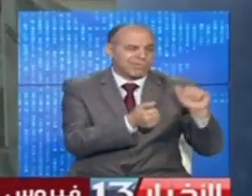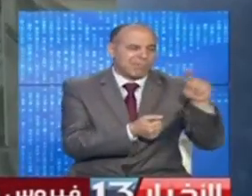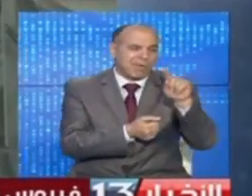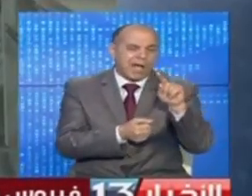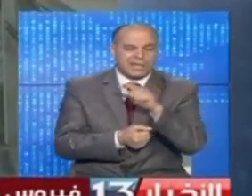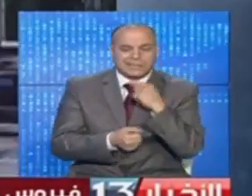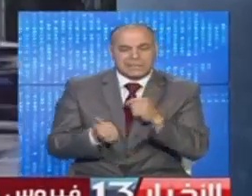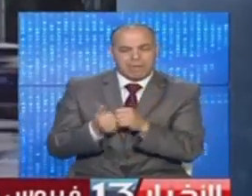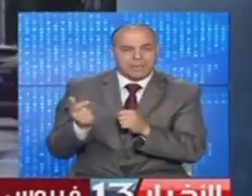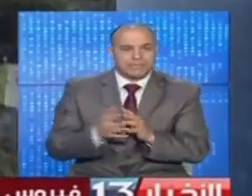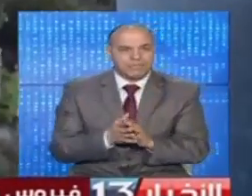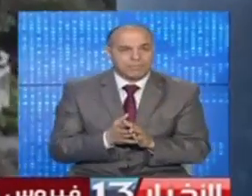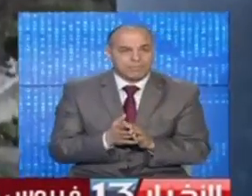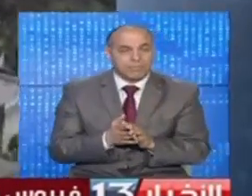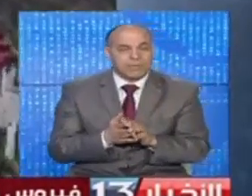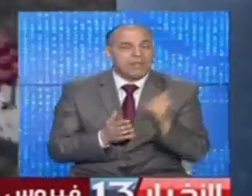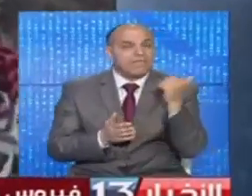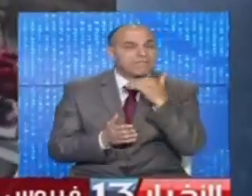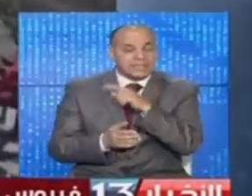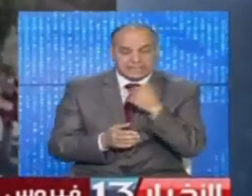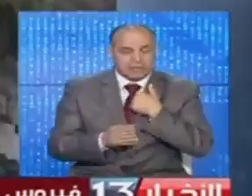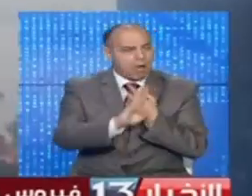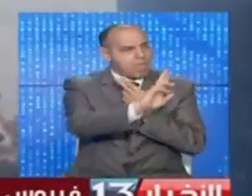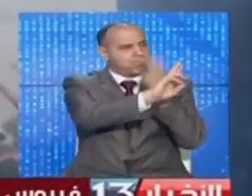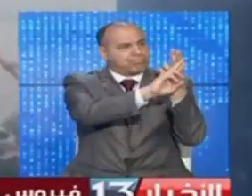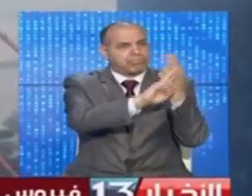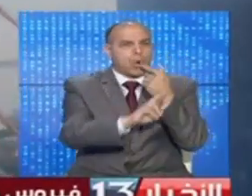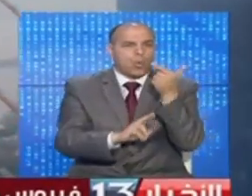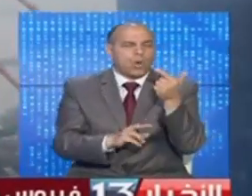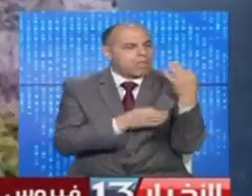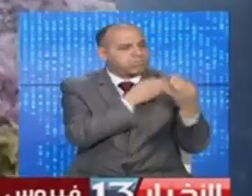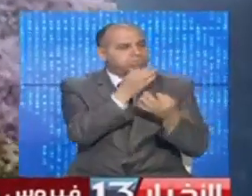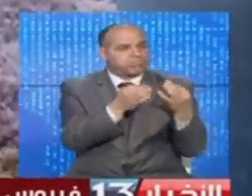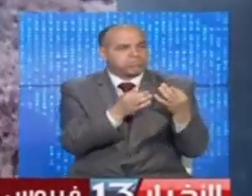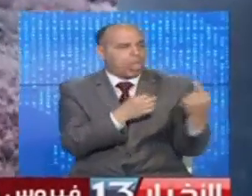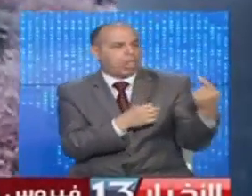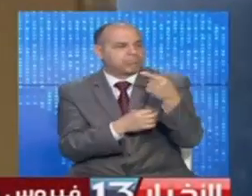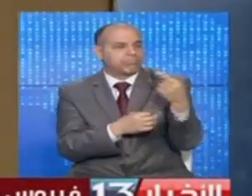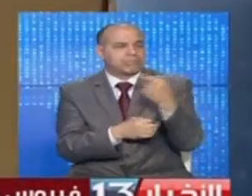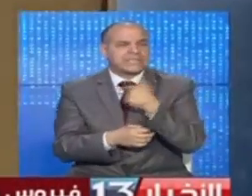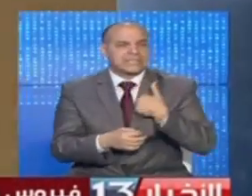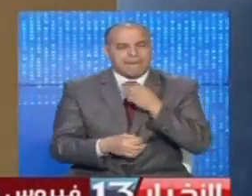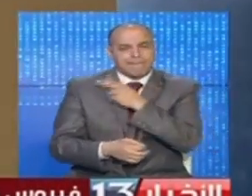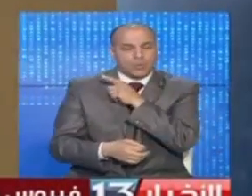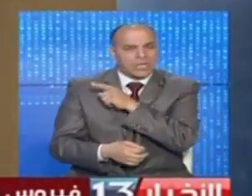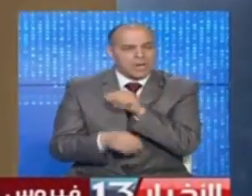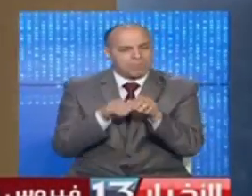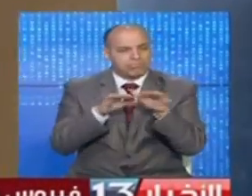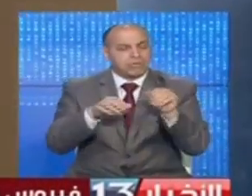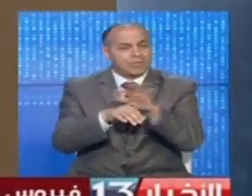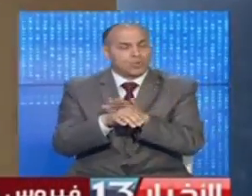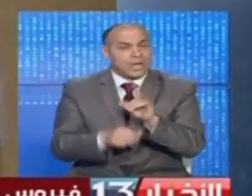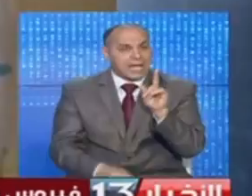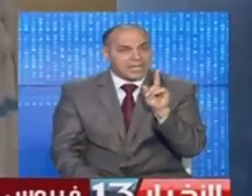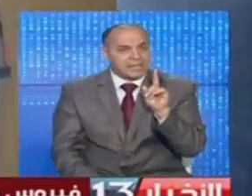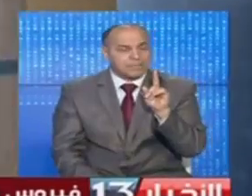بالتحيز للصين. في الأثناء سارعت الصين بالرد على ما يتم تداوله من اتهامات بشأن مسؤوليتها عن انتشار فيروس